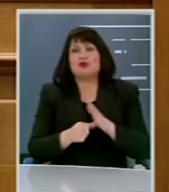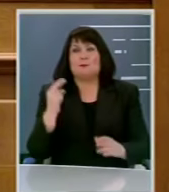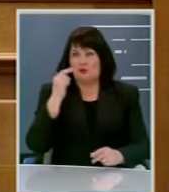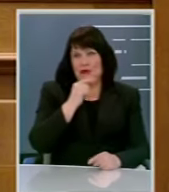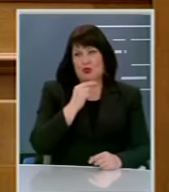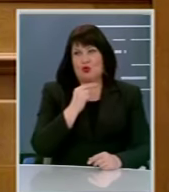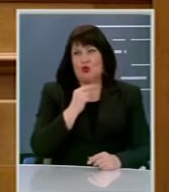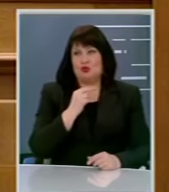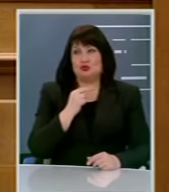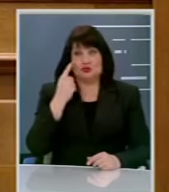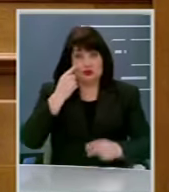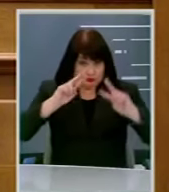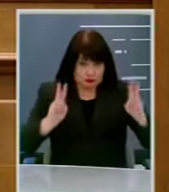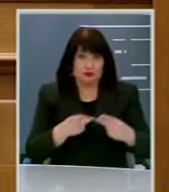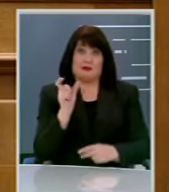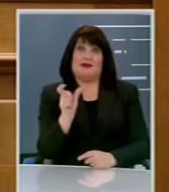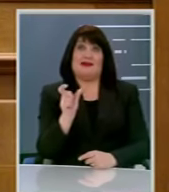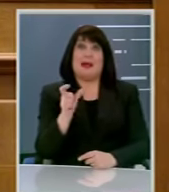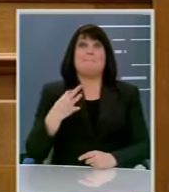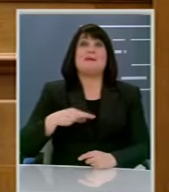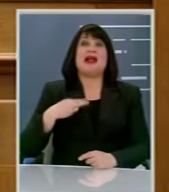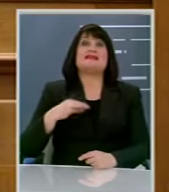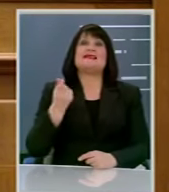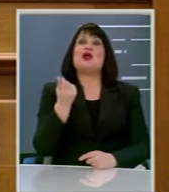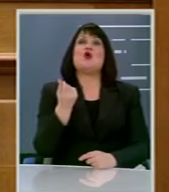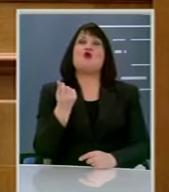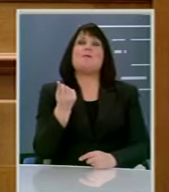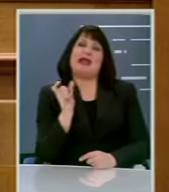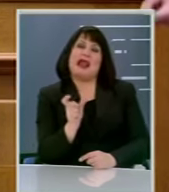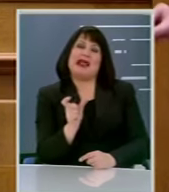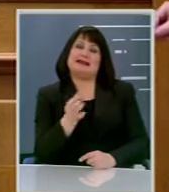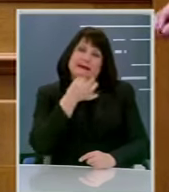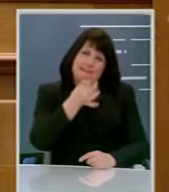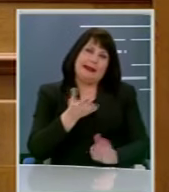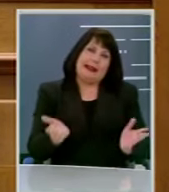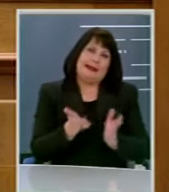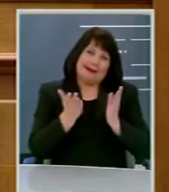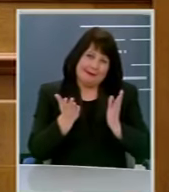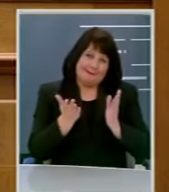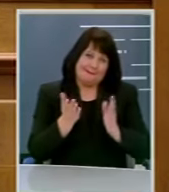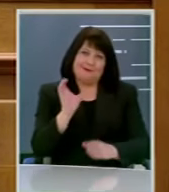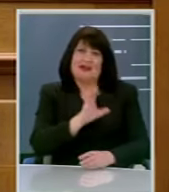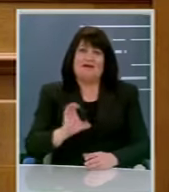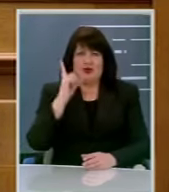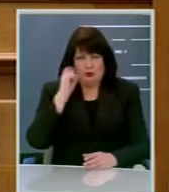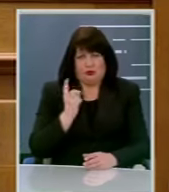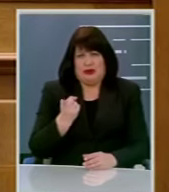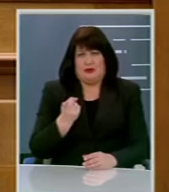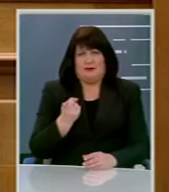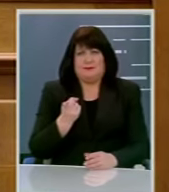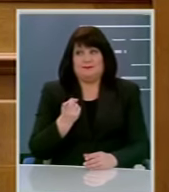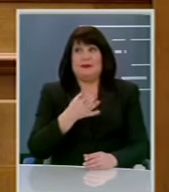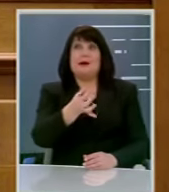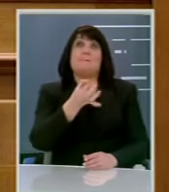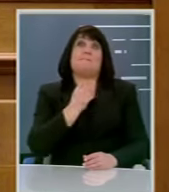πρωθυπουργός ανακάλυψε τη λέξη πράσινη οικονομία για να πει και αυτός κάτι της, το οποίο στην Ευρώπη είναι κοινός τόπος, μην μου